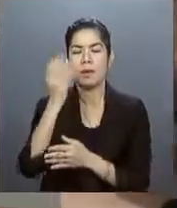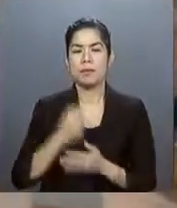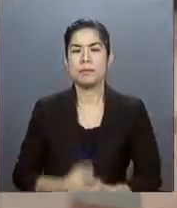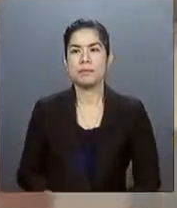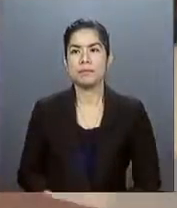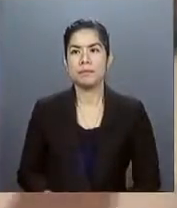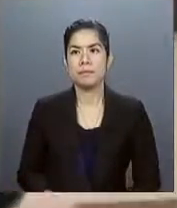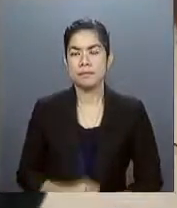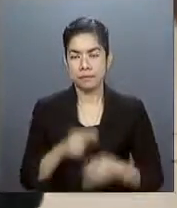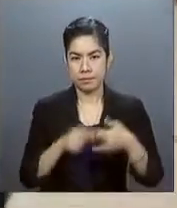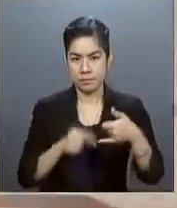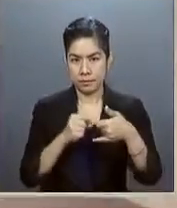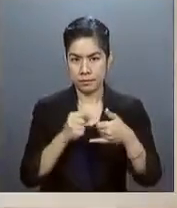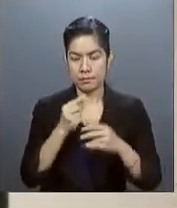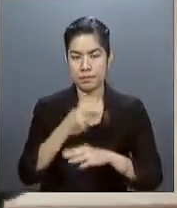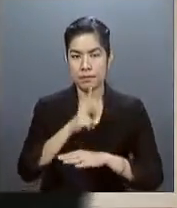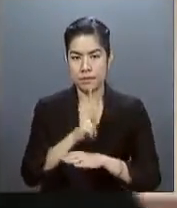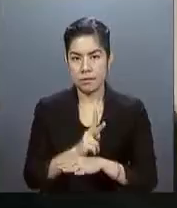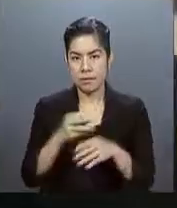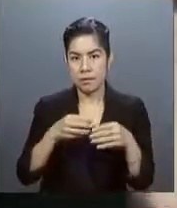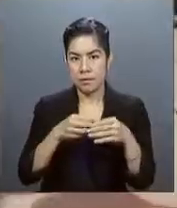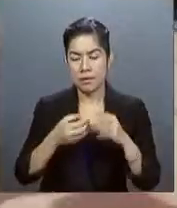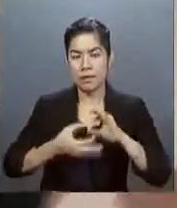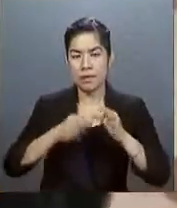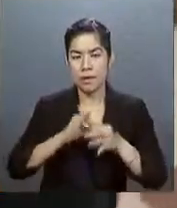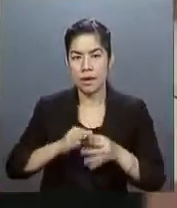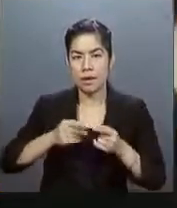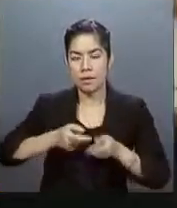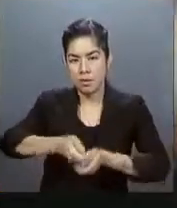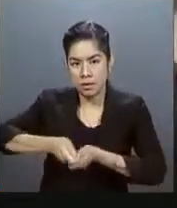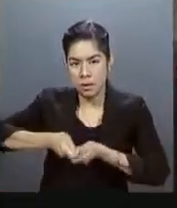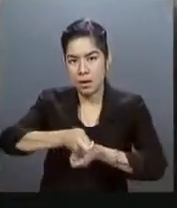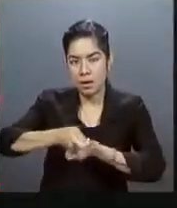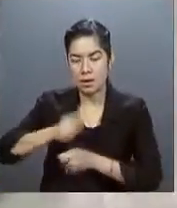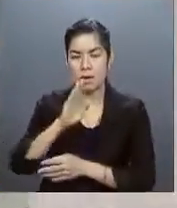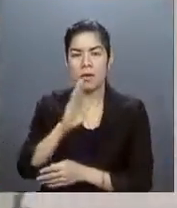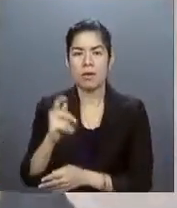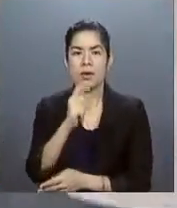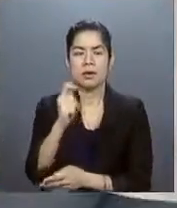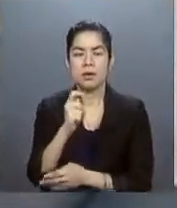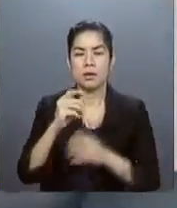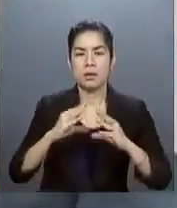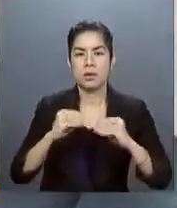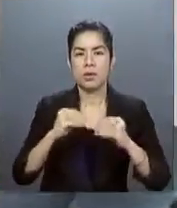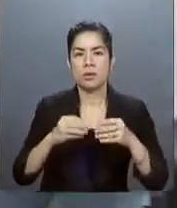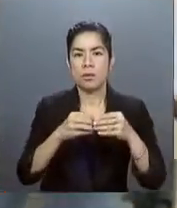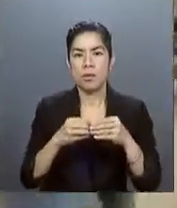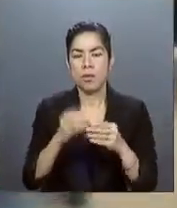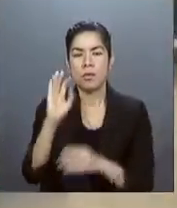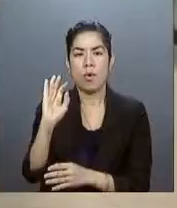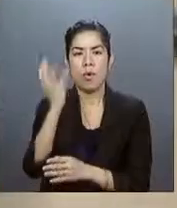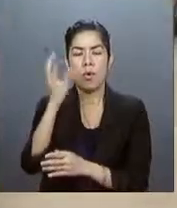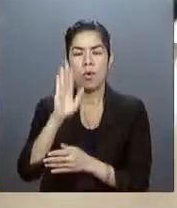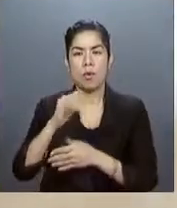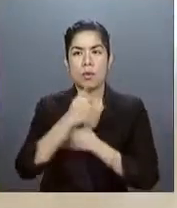หลังจากนายรวิภาสกล่ำทวีประธานสหพันธ์กีฬาชักเยอร์แห่งเอเชียประชุมร่วมกับคณะกรรมการบริหารสหพันธ์โลกที่ประเทศไอร์แลนด์เหนือ